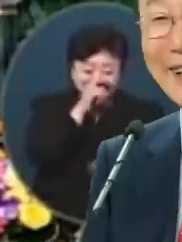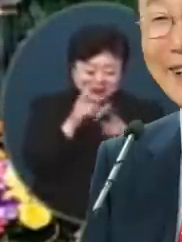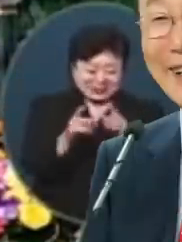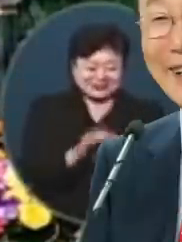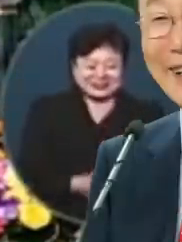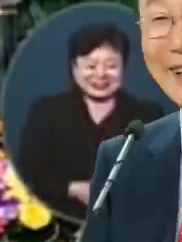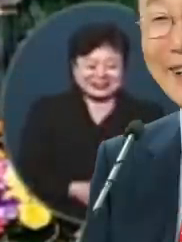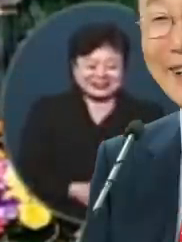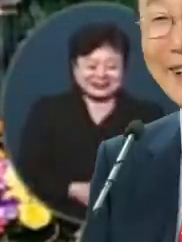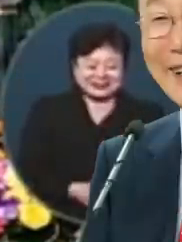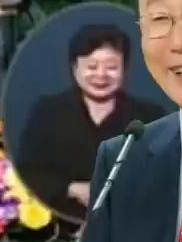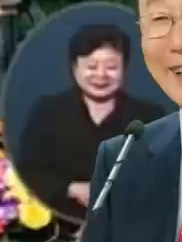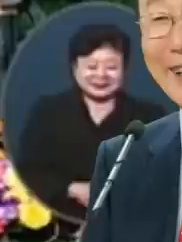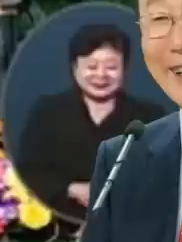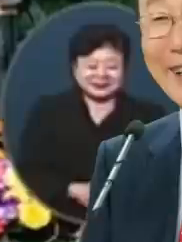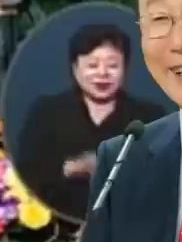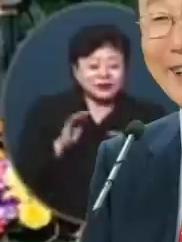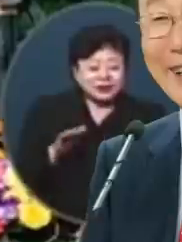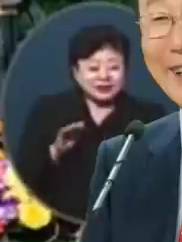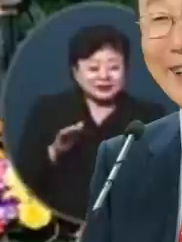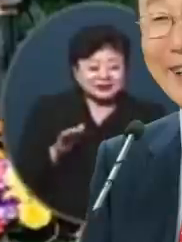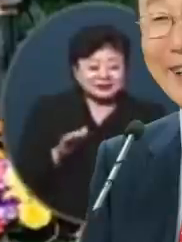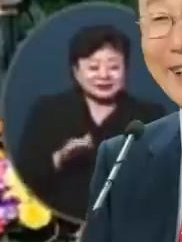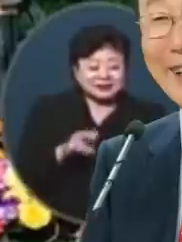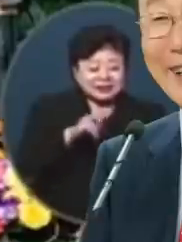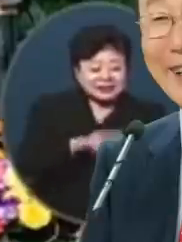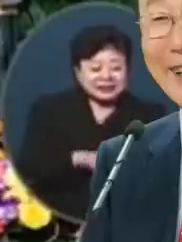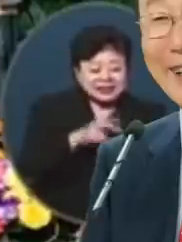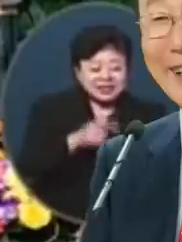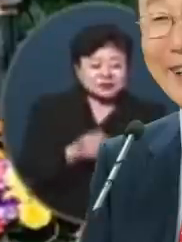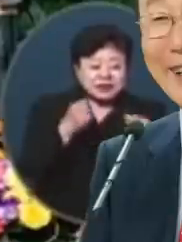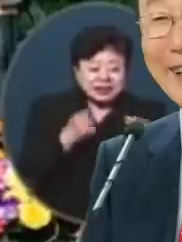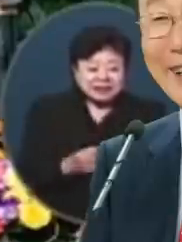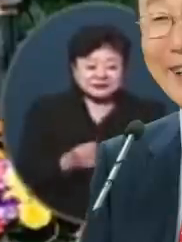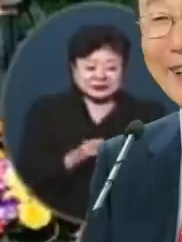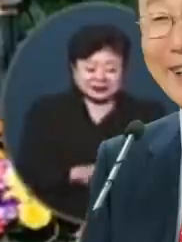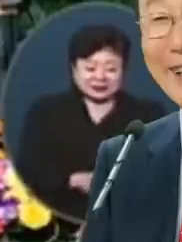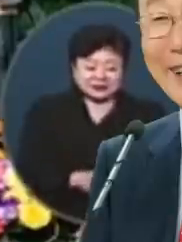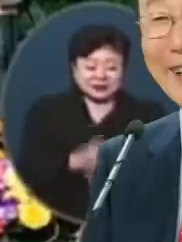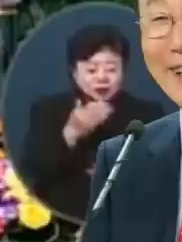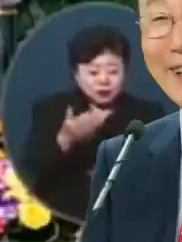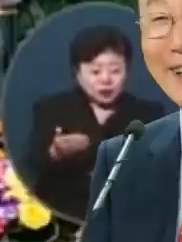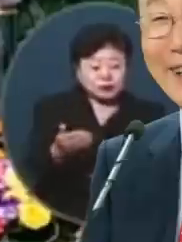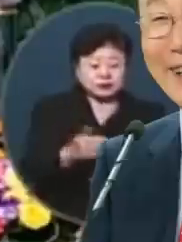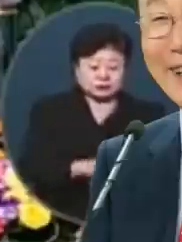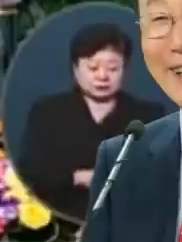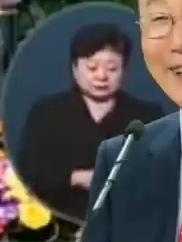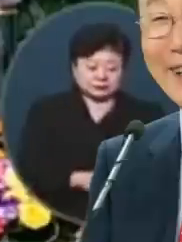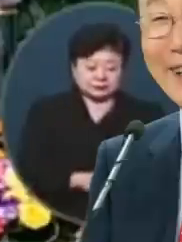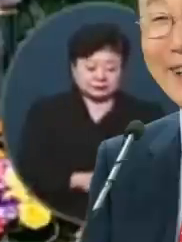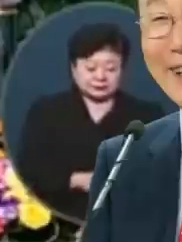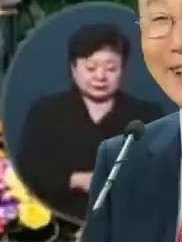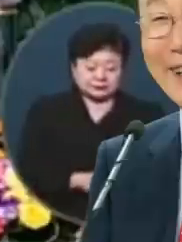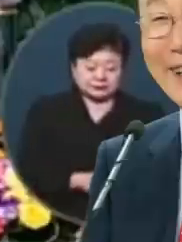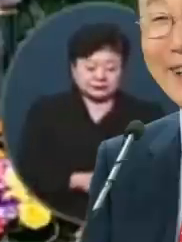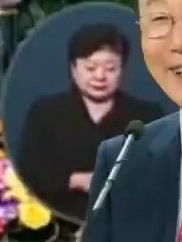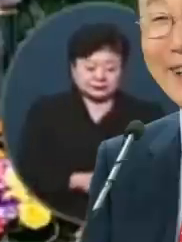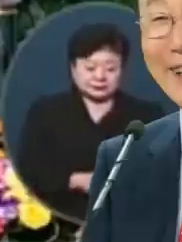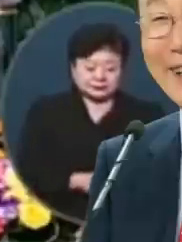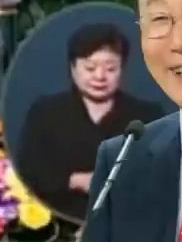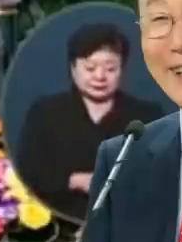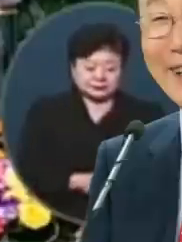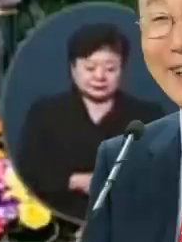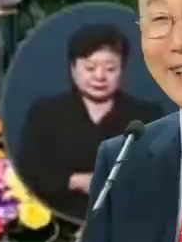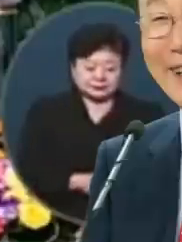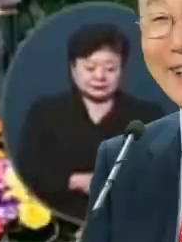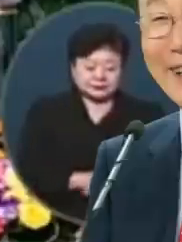것입니다. 오늘 이 자리에 예수님이 계신 이유는 여러분 우리 여기 그건